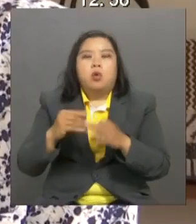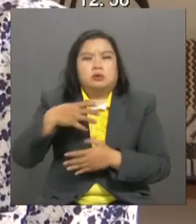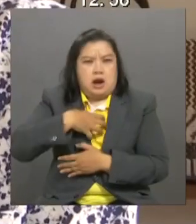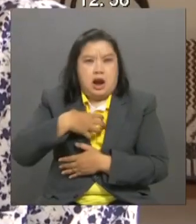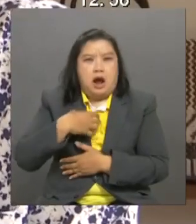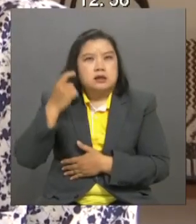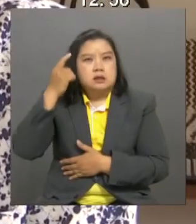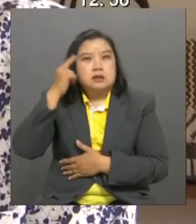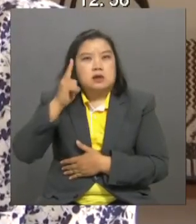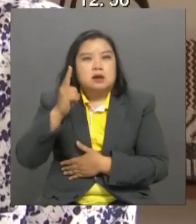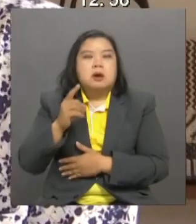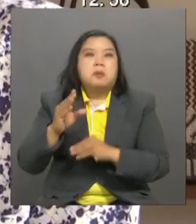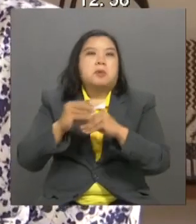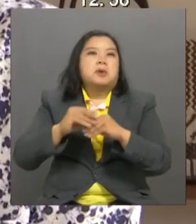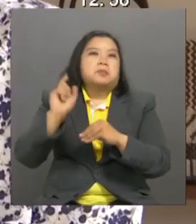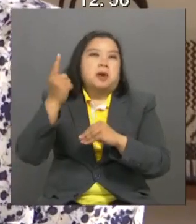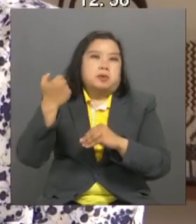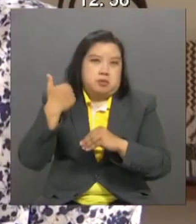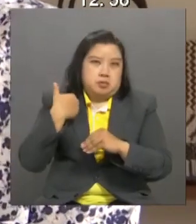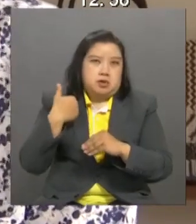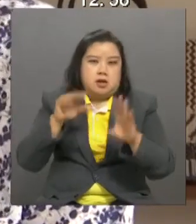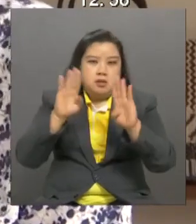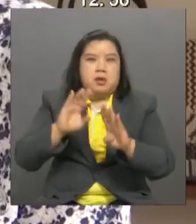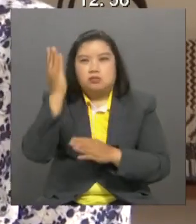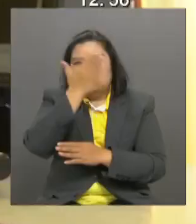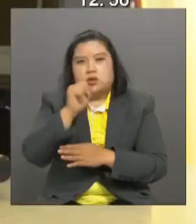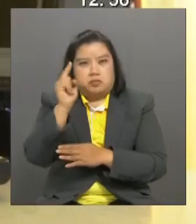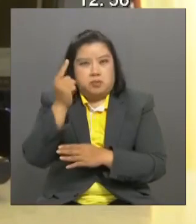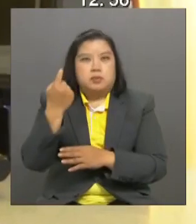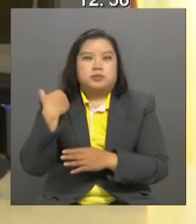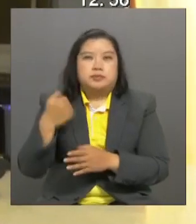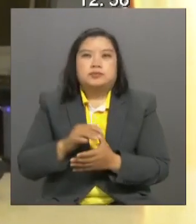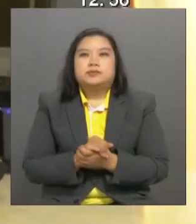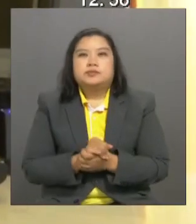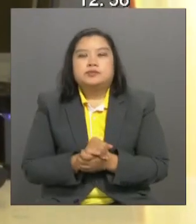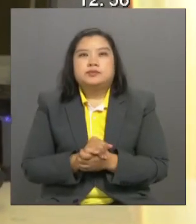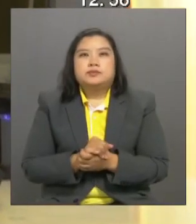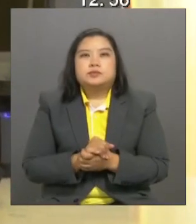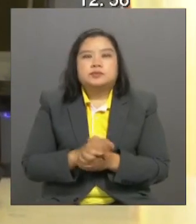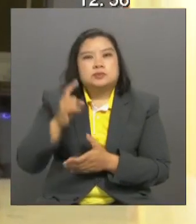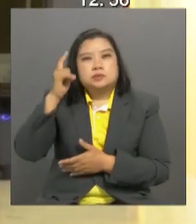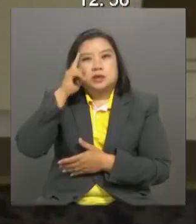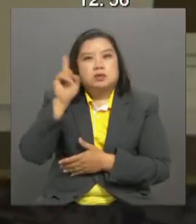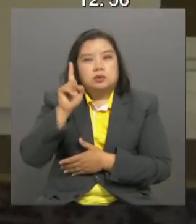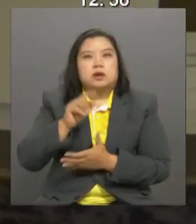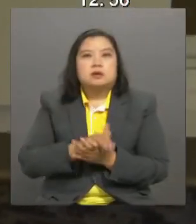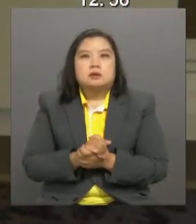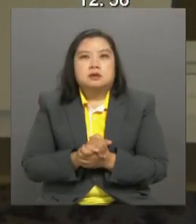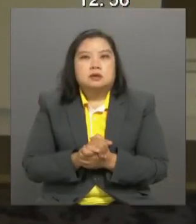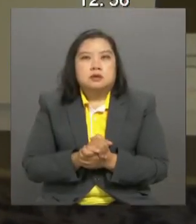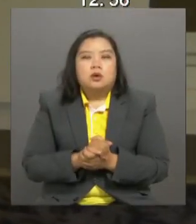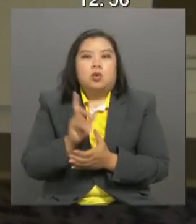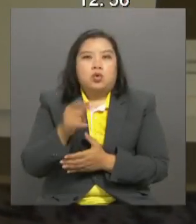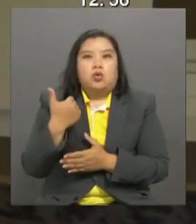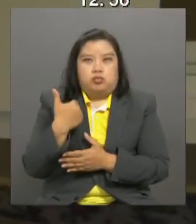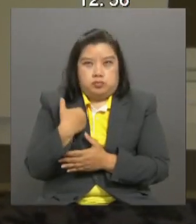ที่จะอยากให้เราทำสินค้าออกเป็นประมาณนี้ประมาณนี้ประมาณนี้แล้วก็แต่เราจะยืนยันก่อนว่าเราจะต้องใช้ตัวหั